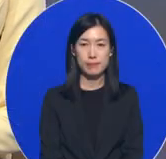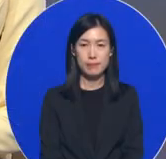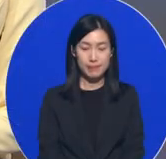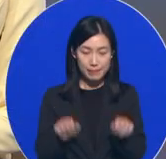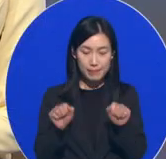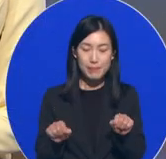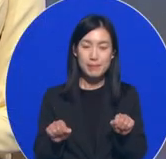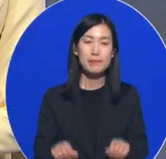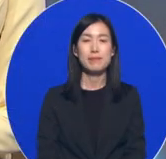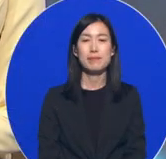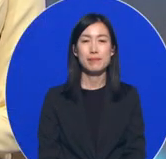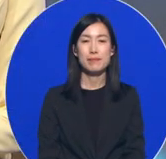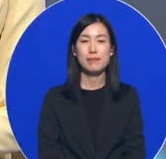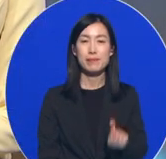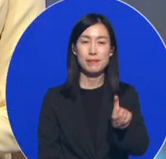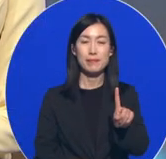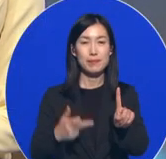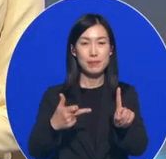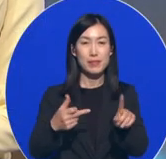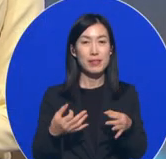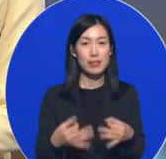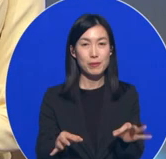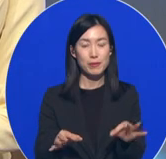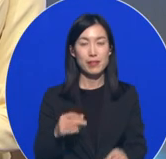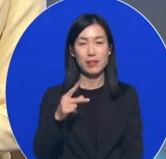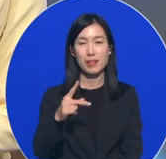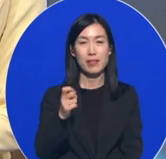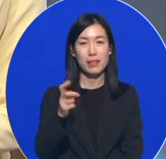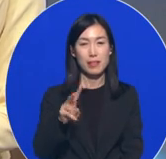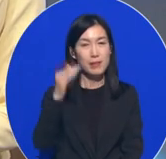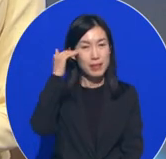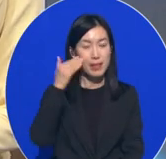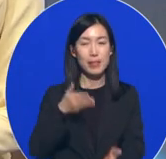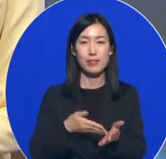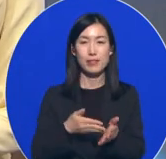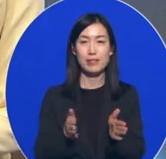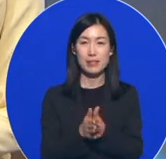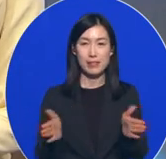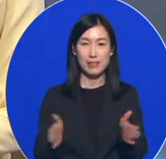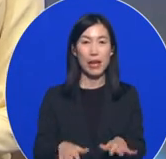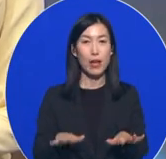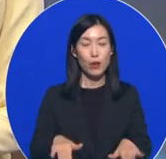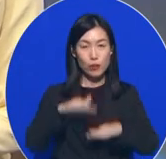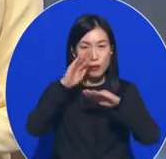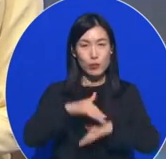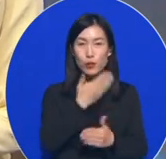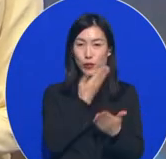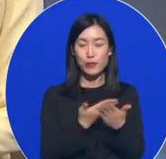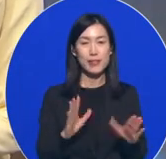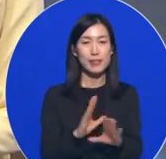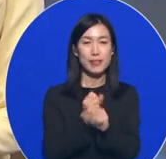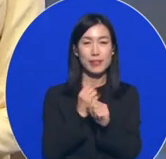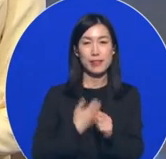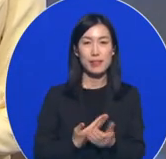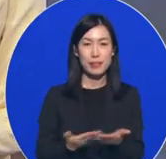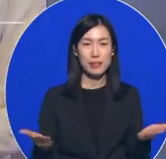시청자 여러분 안녕하십니까 11월 17일 금요일 KTV 대한뉴스 시작합니다 먼저 오늘의 주요